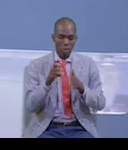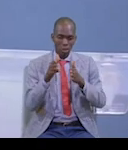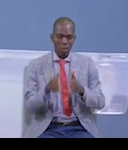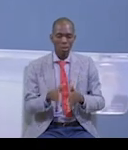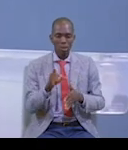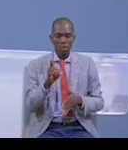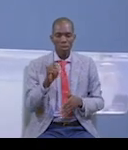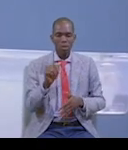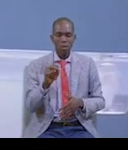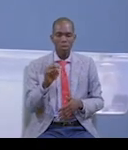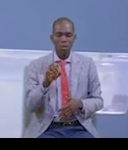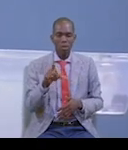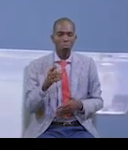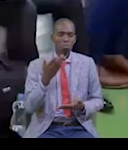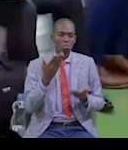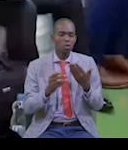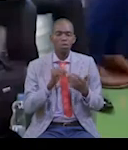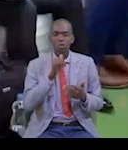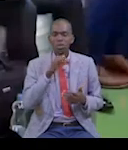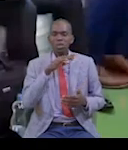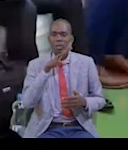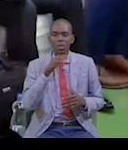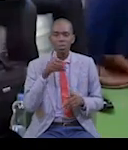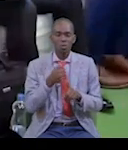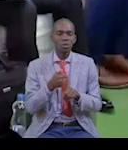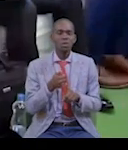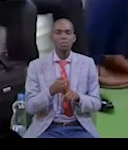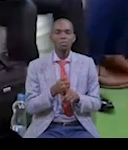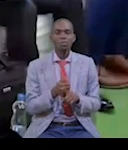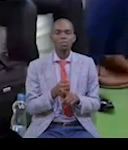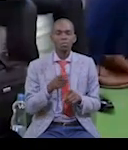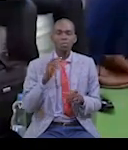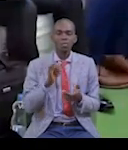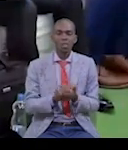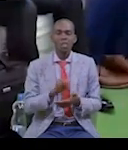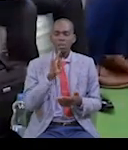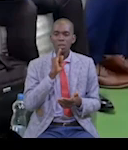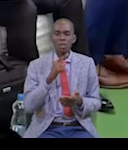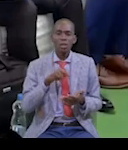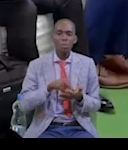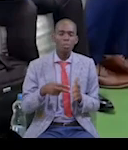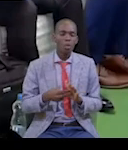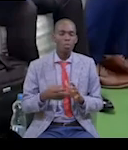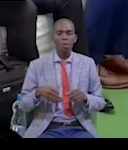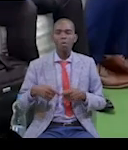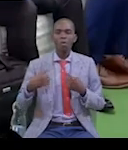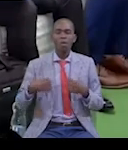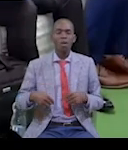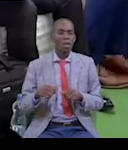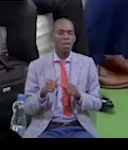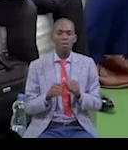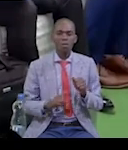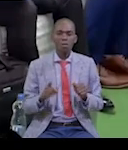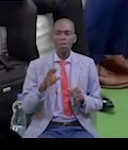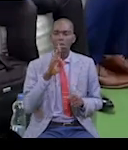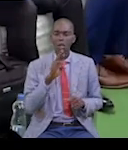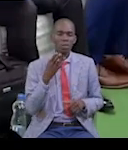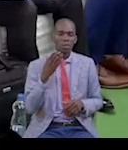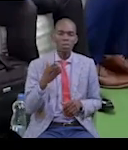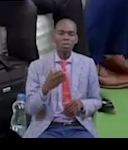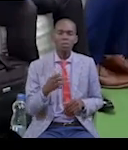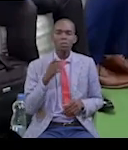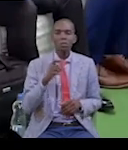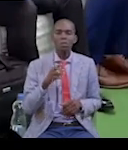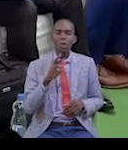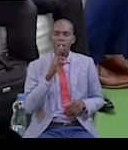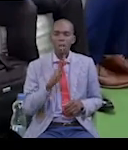పరచకూడదని అనుమతిని కోరుతూ ఉన్నాడు. Purpose of heart. మన యొక్క హృదయ ఉద్దేశం. Wherever you are. మీరు ఎక్కడ ఉన్నప్పటికీని. You are alone